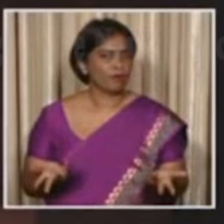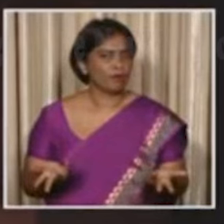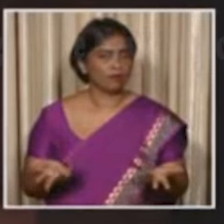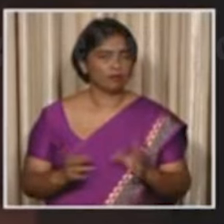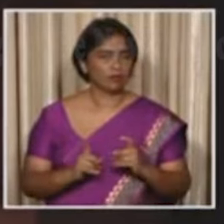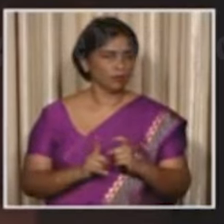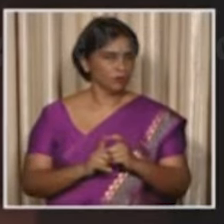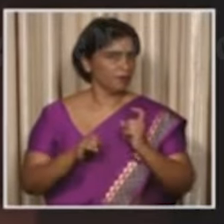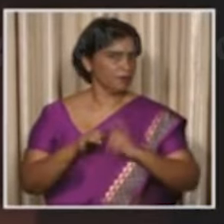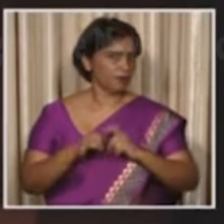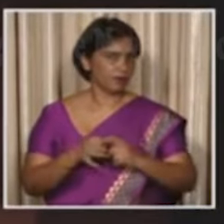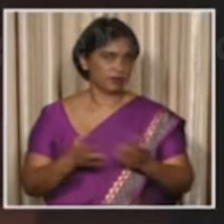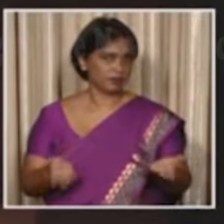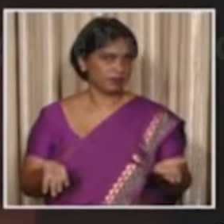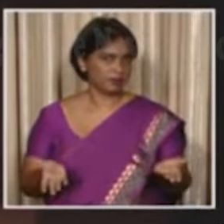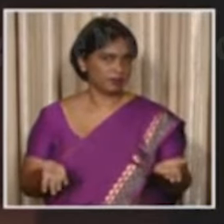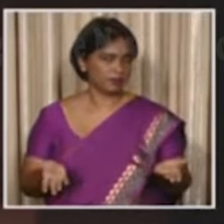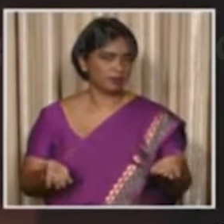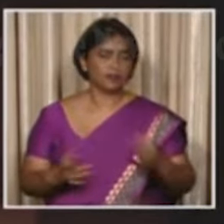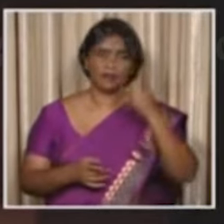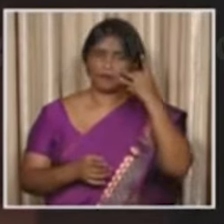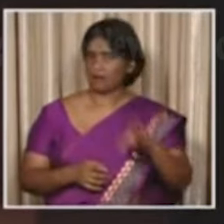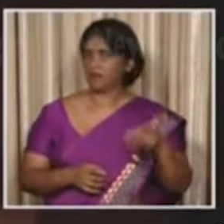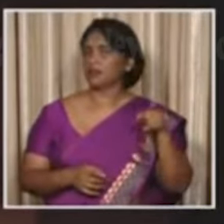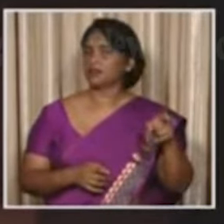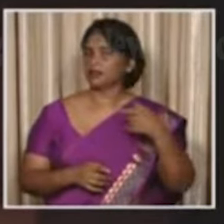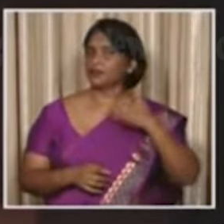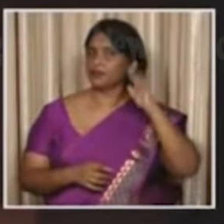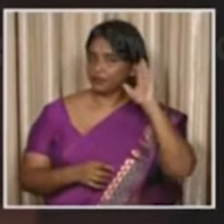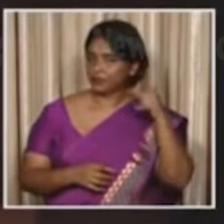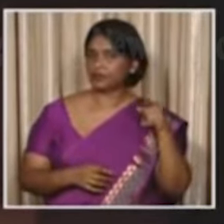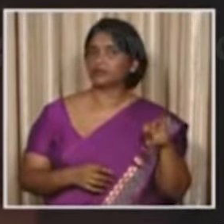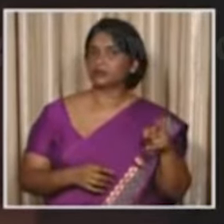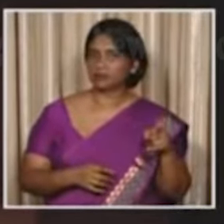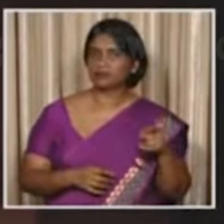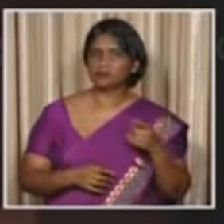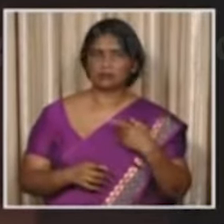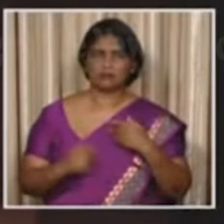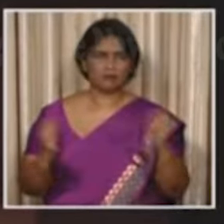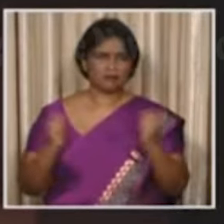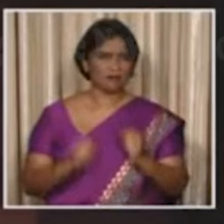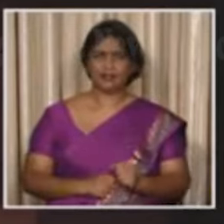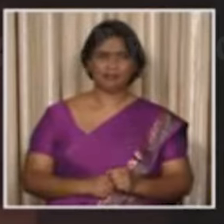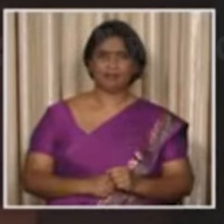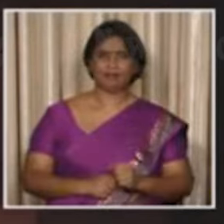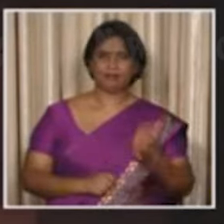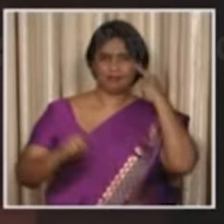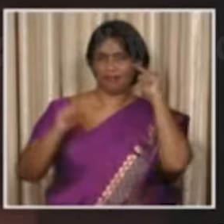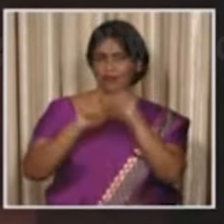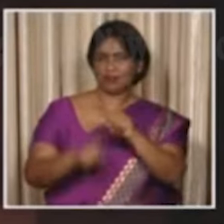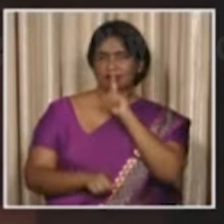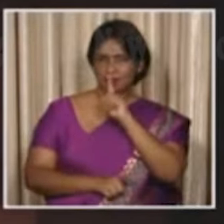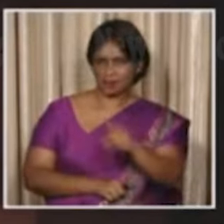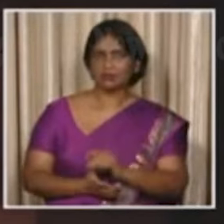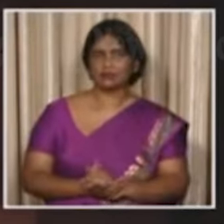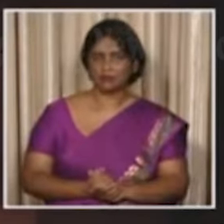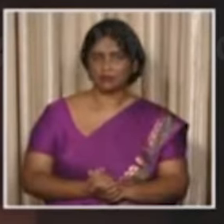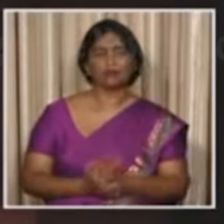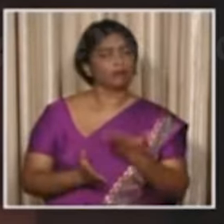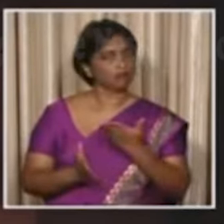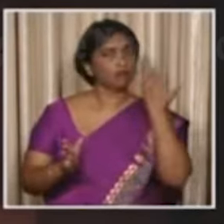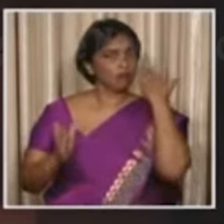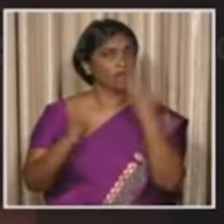බරපතල ප්‍රශ්නයක්. ඒ නිසා විශේෂයෙන්ම මම නම් බය වෙන්නේ නැහැ මේ කාරණාව ගැන කතා කරන්න. මේ ගැන